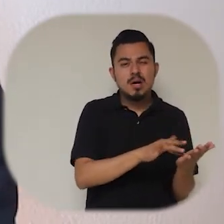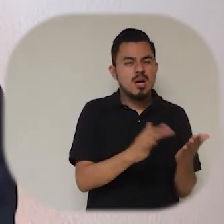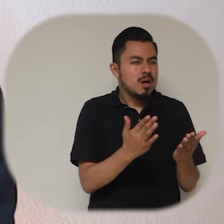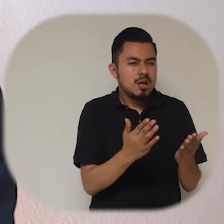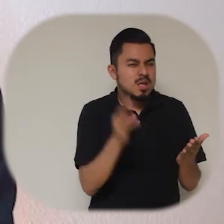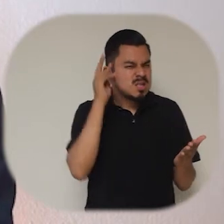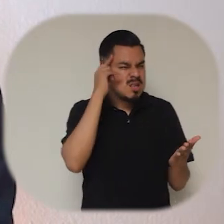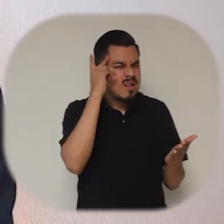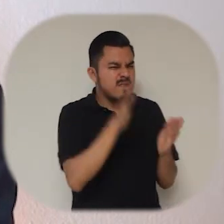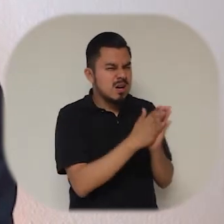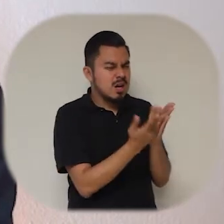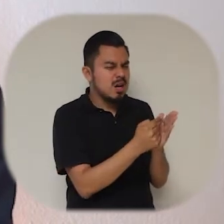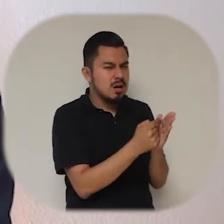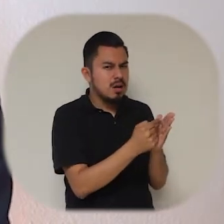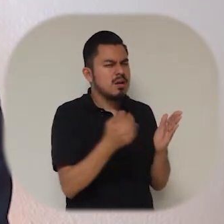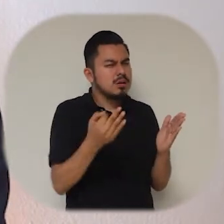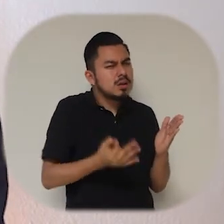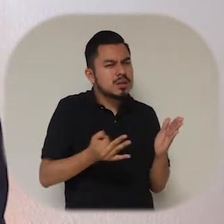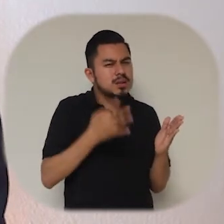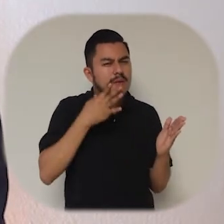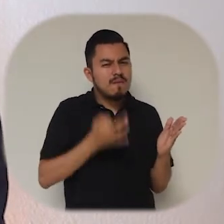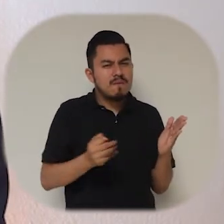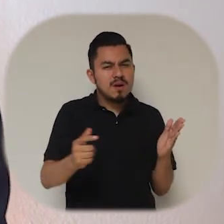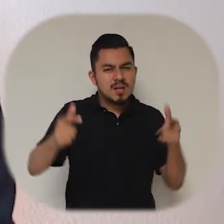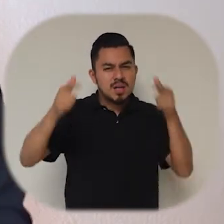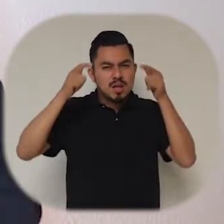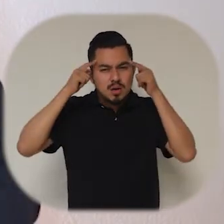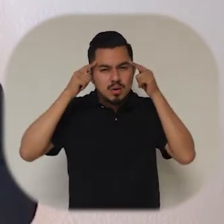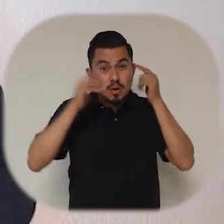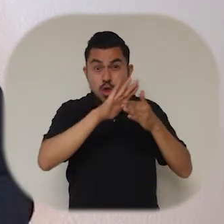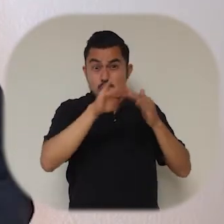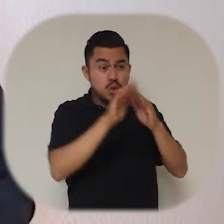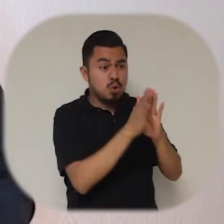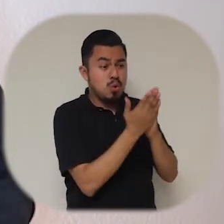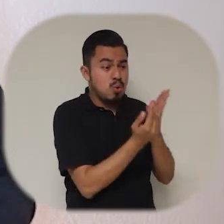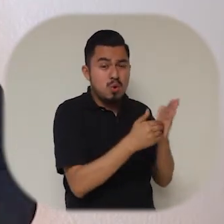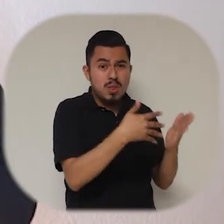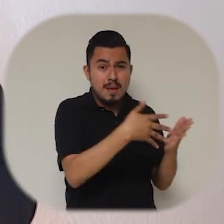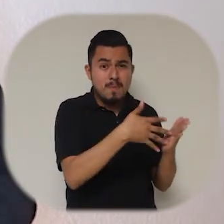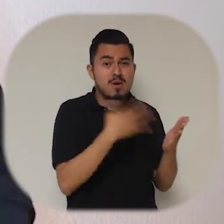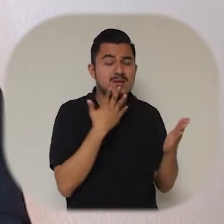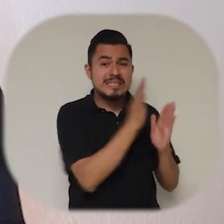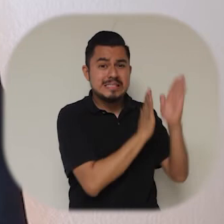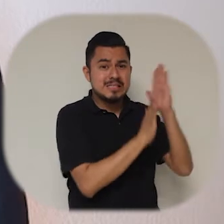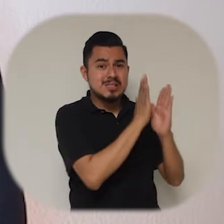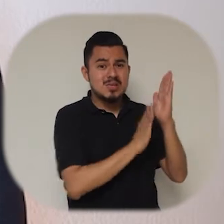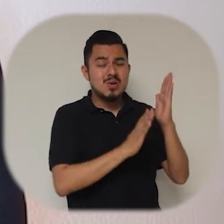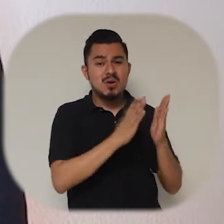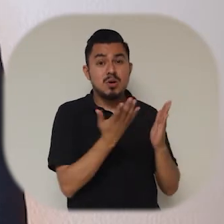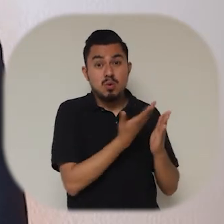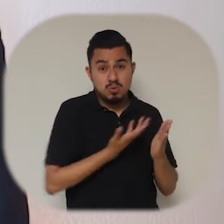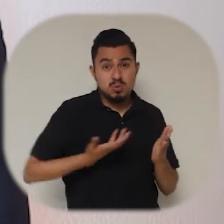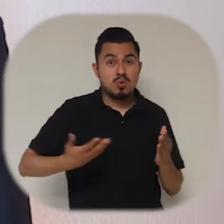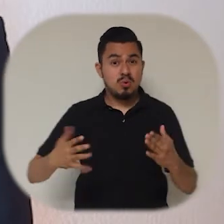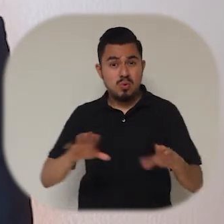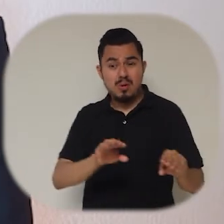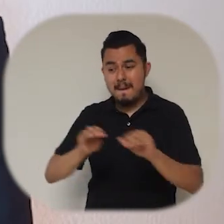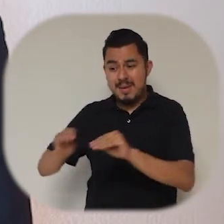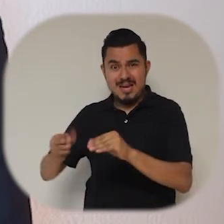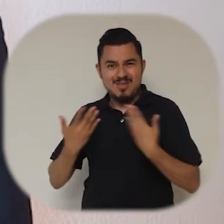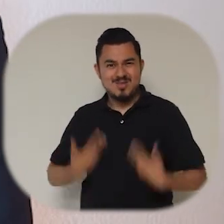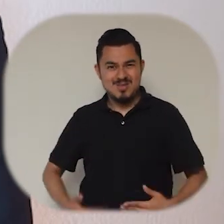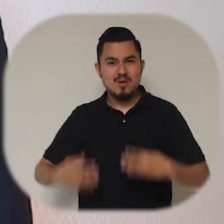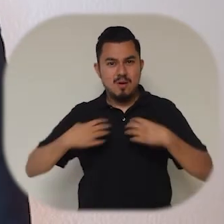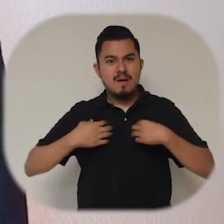않냐. 이게 사실은 이스라엘의 역사 전체를 통해서 우리에게 주시는 메시지입니다. 우리 인생에는 참된 왕이